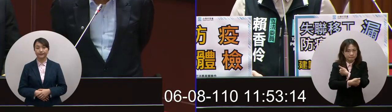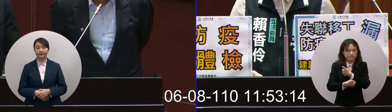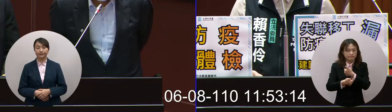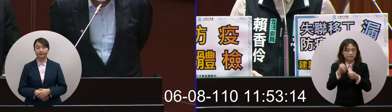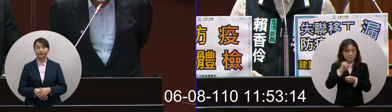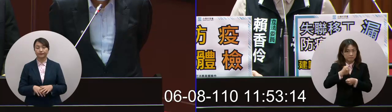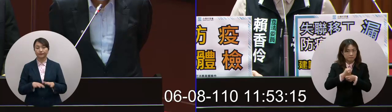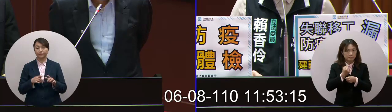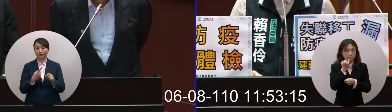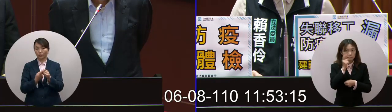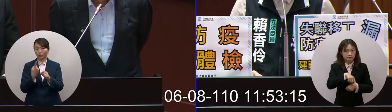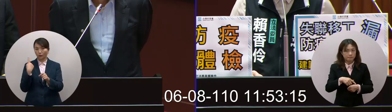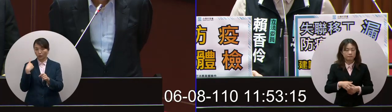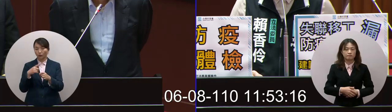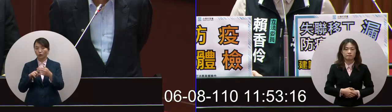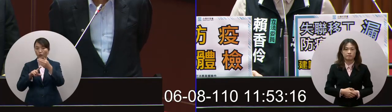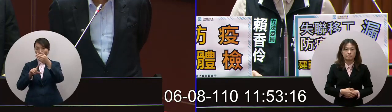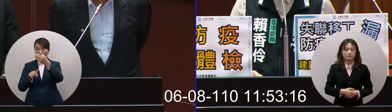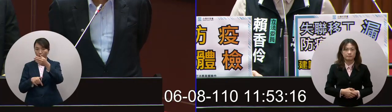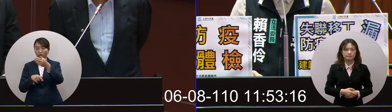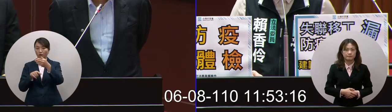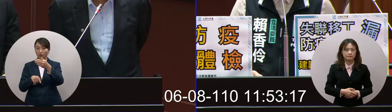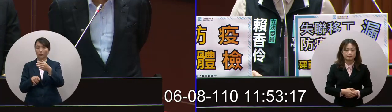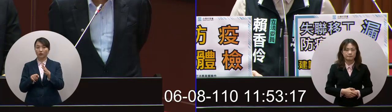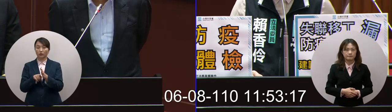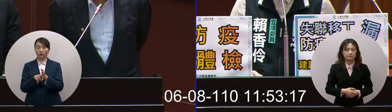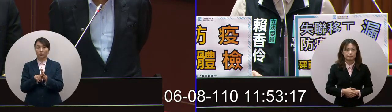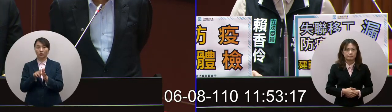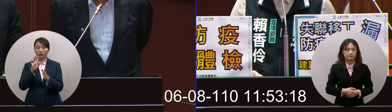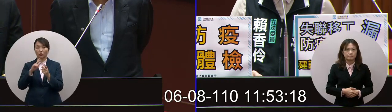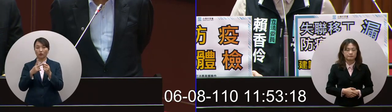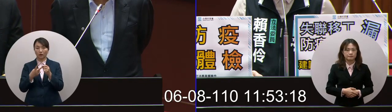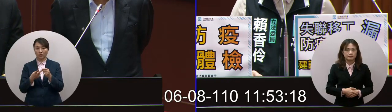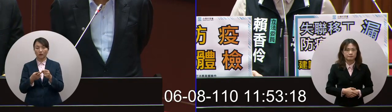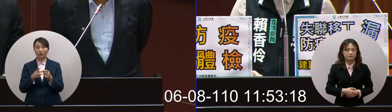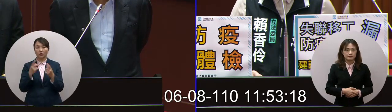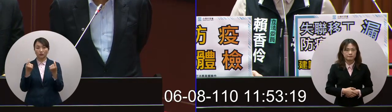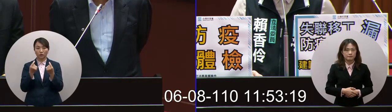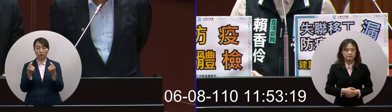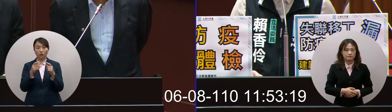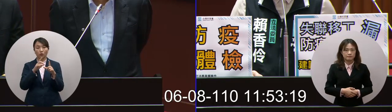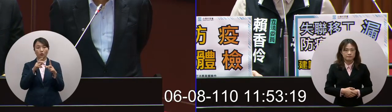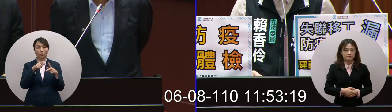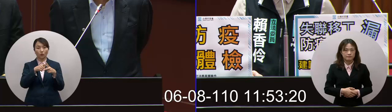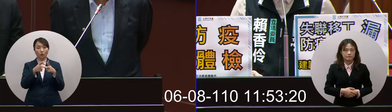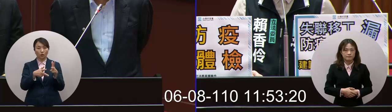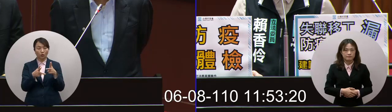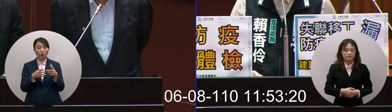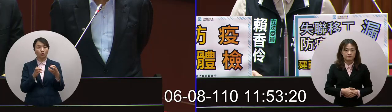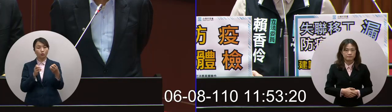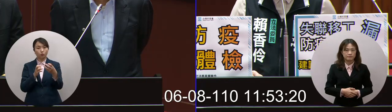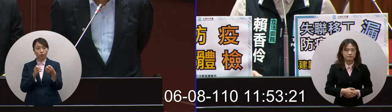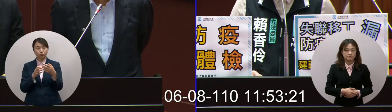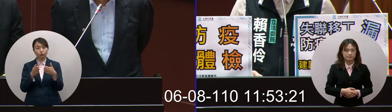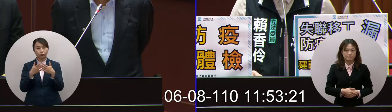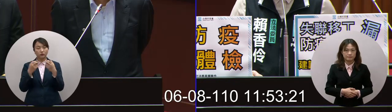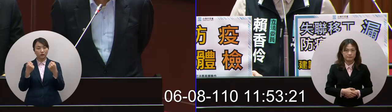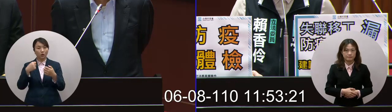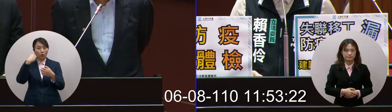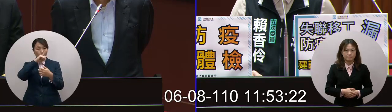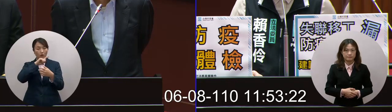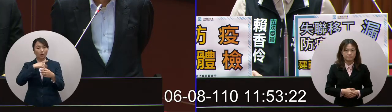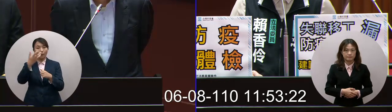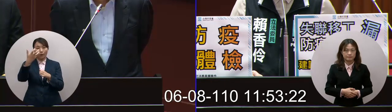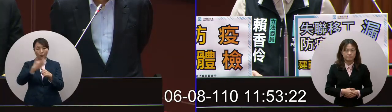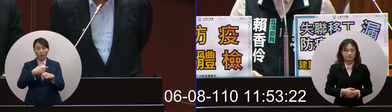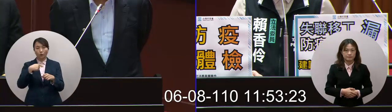明一次？ 我们在去年9月那时候，有跟这个相关的厂商谈这个所谓的在国内授